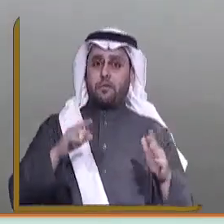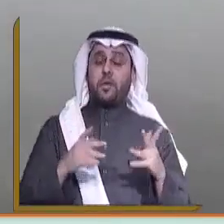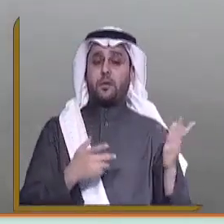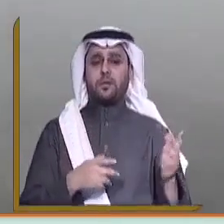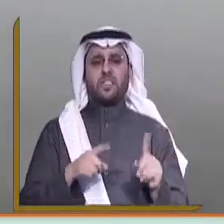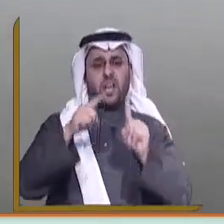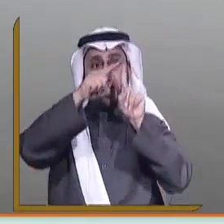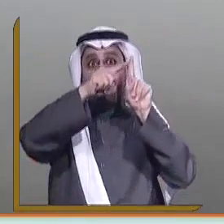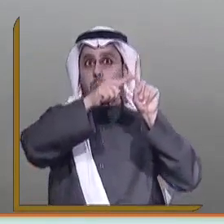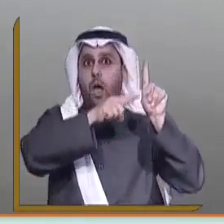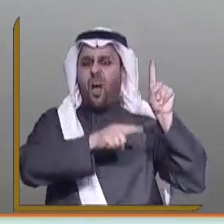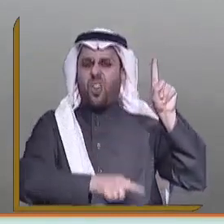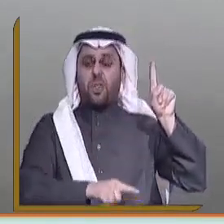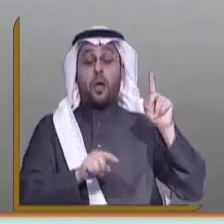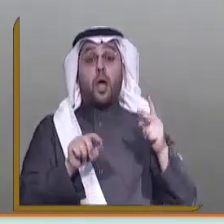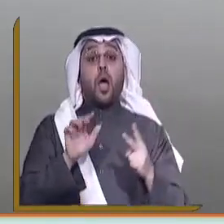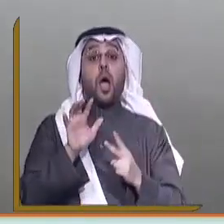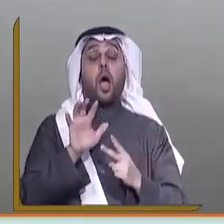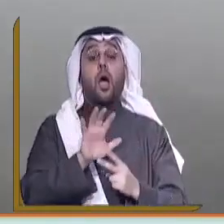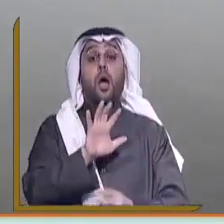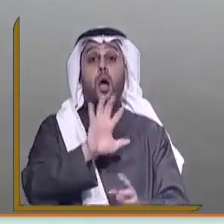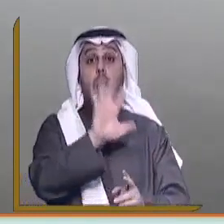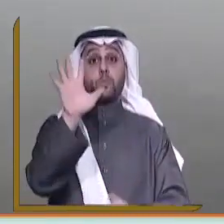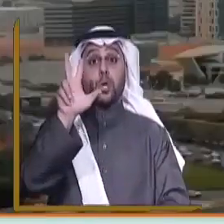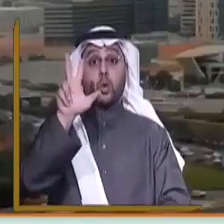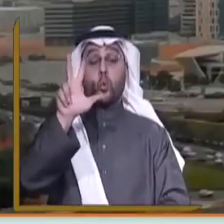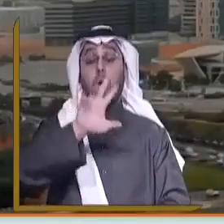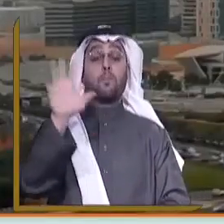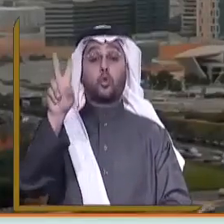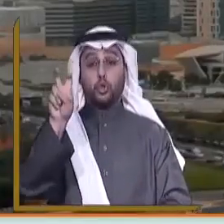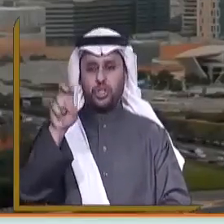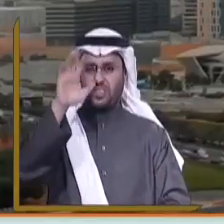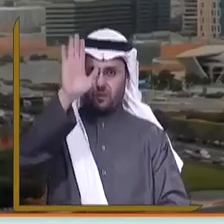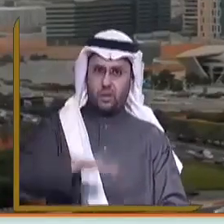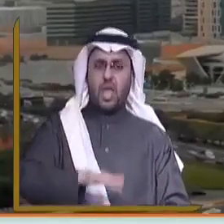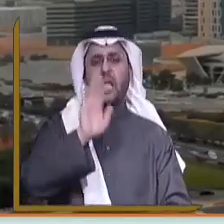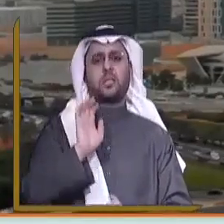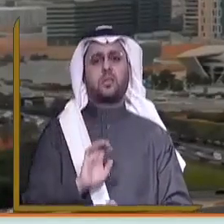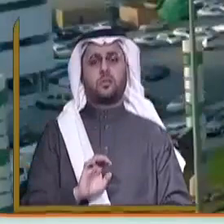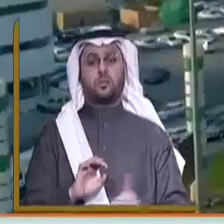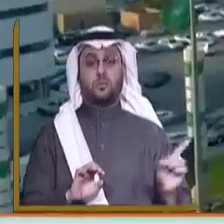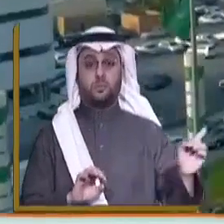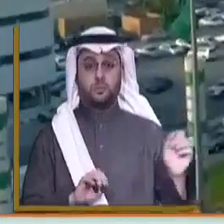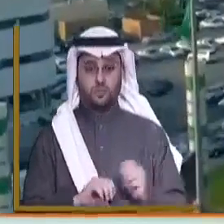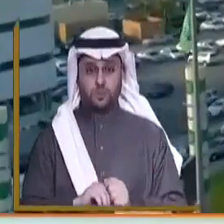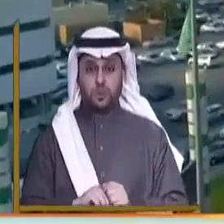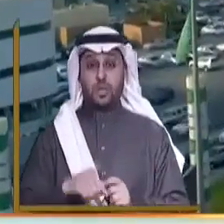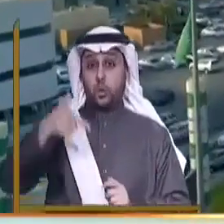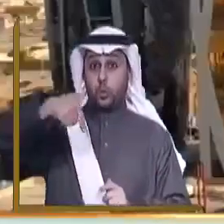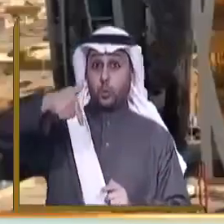في درجات الحراره بواقع 25 درجه مئويه في حين سجلت الطريف وحائل اقل درجه حراره بلغت ست